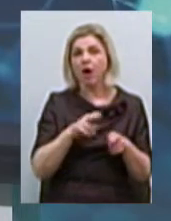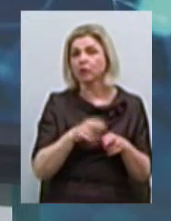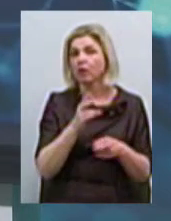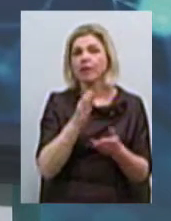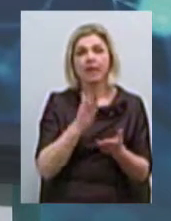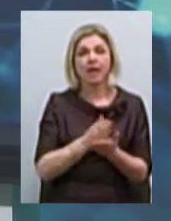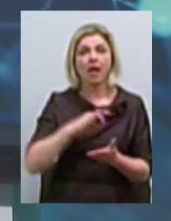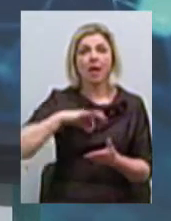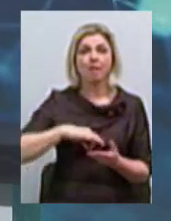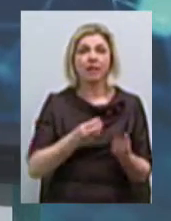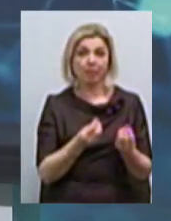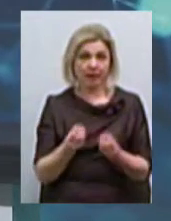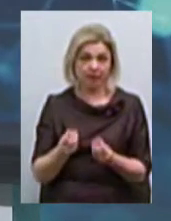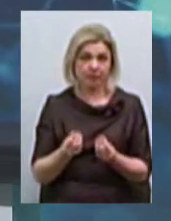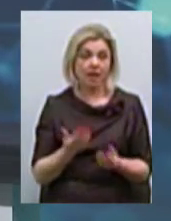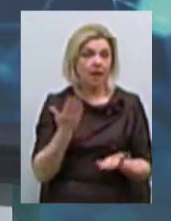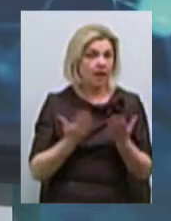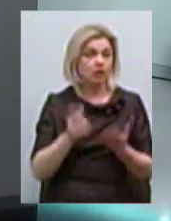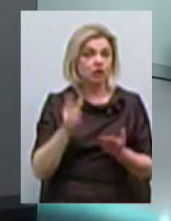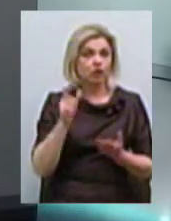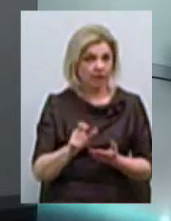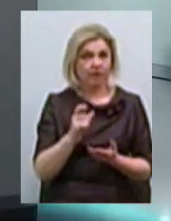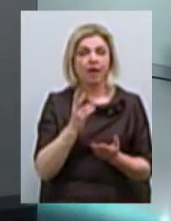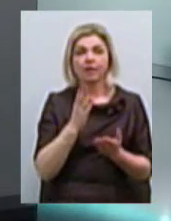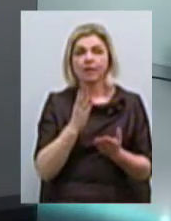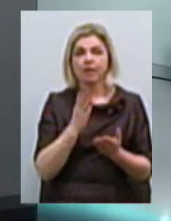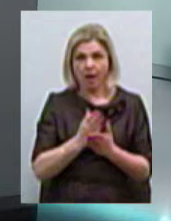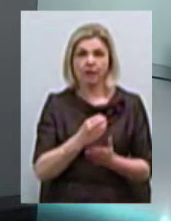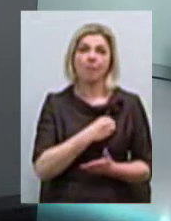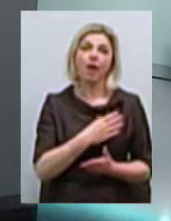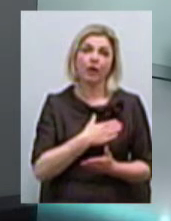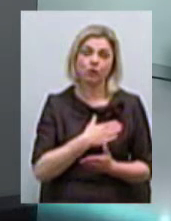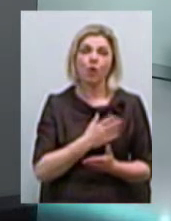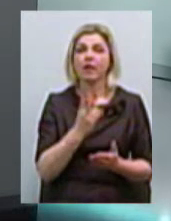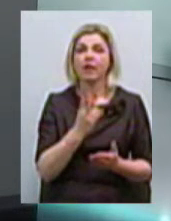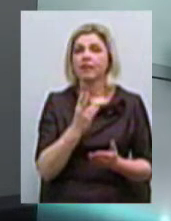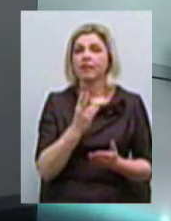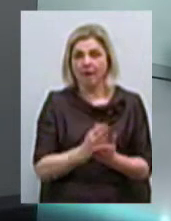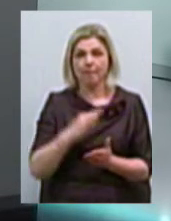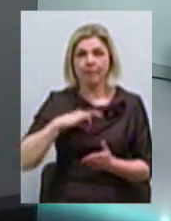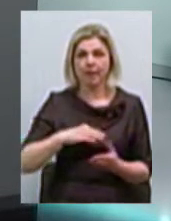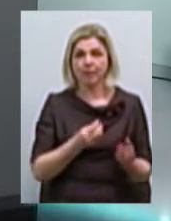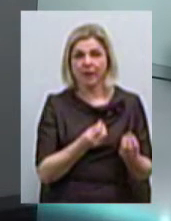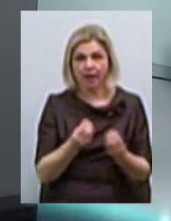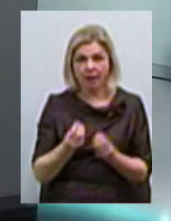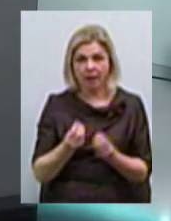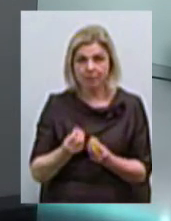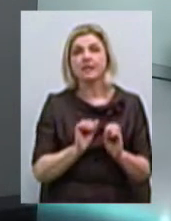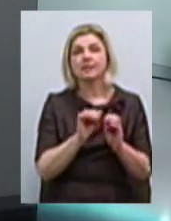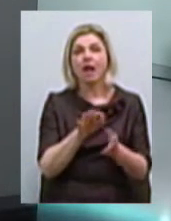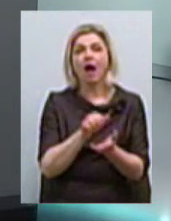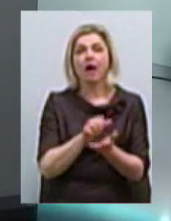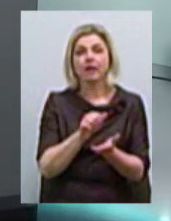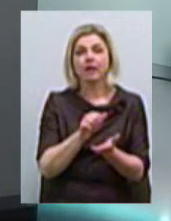є підприємцем? Якщо фізична особа, яка має майно, не є підприємцем та здає в оренду іншій